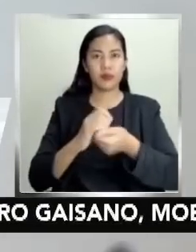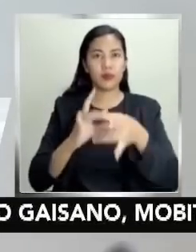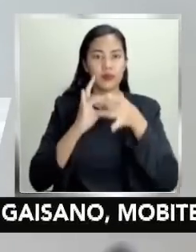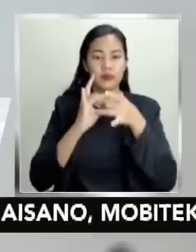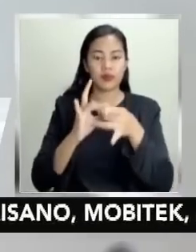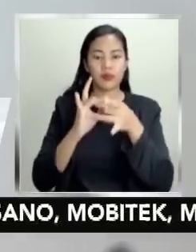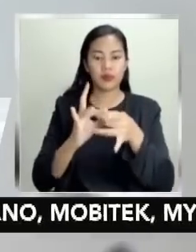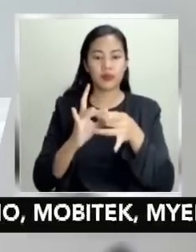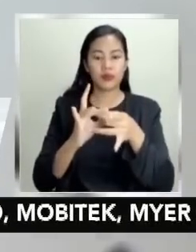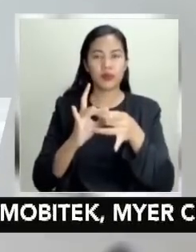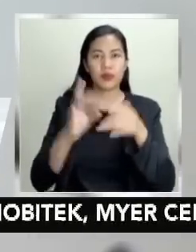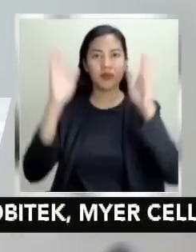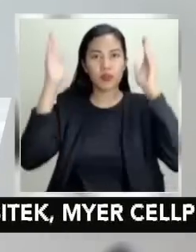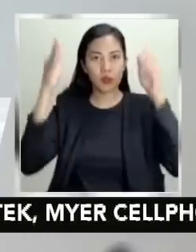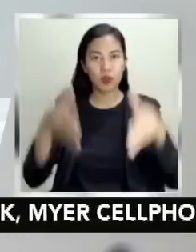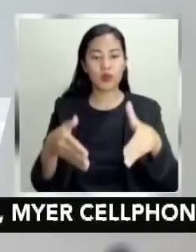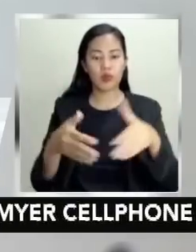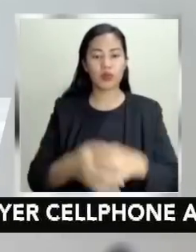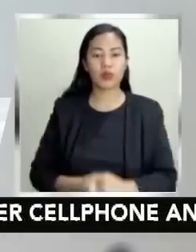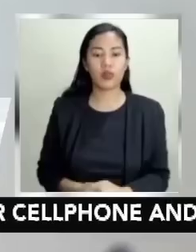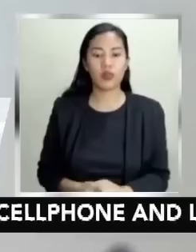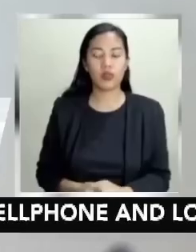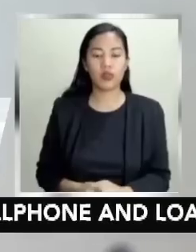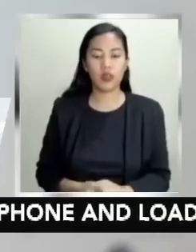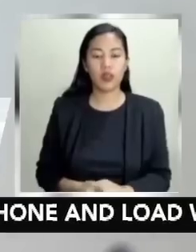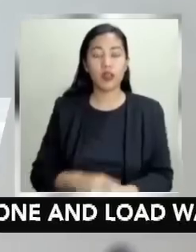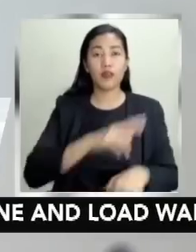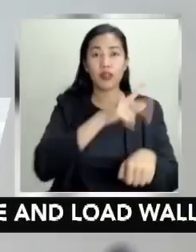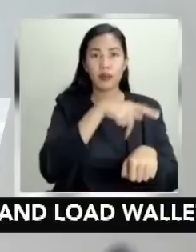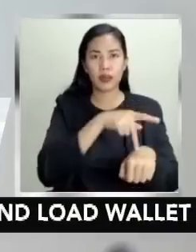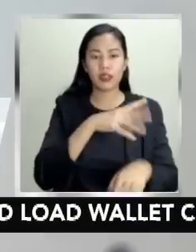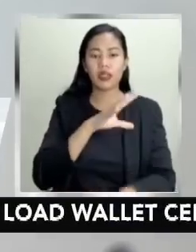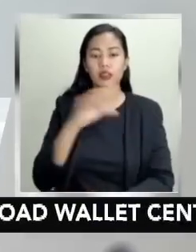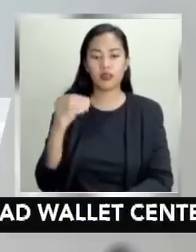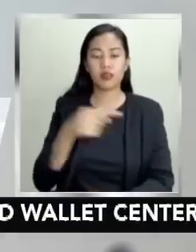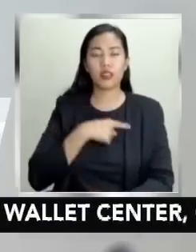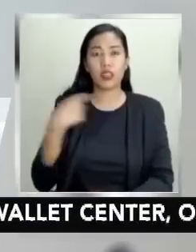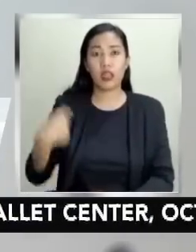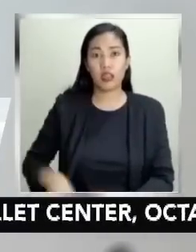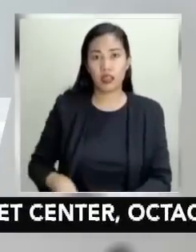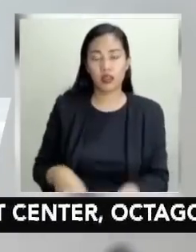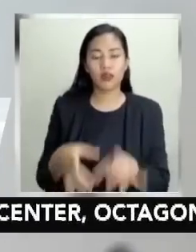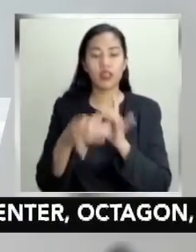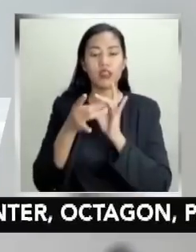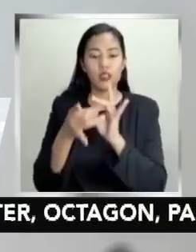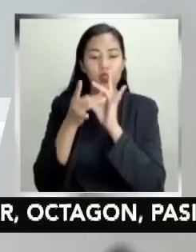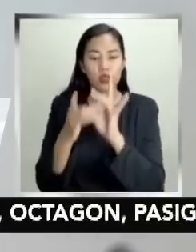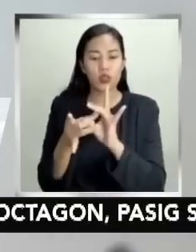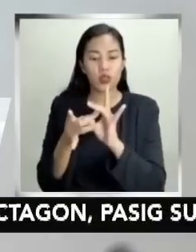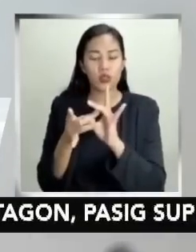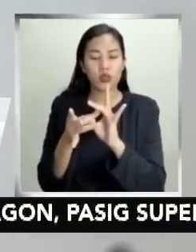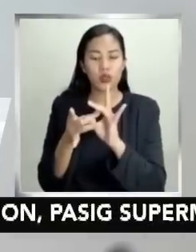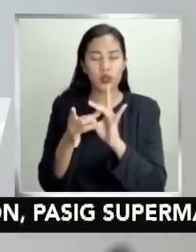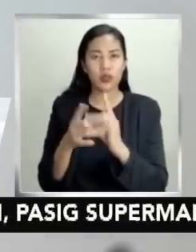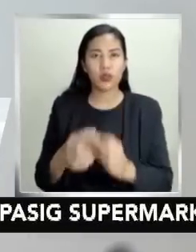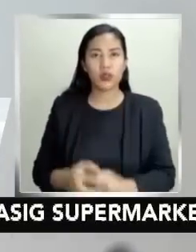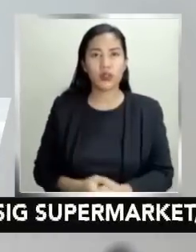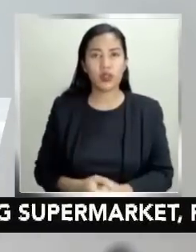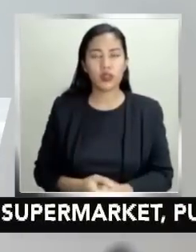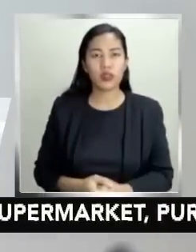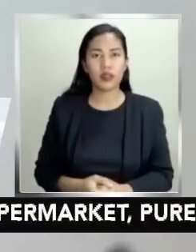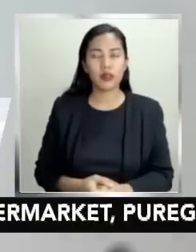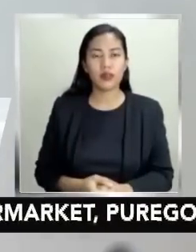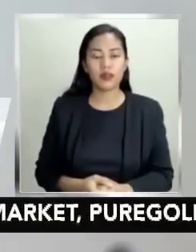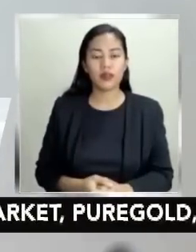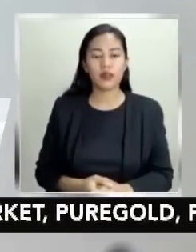of China-Philippine relations. So we also believe that China-Philippine friendship